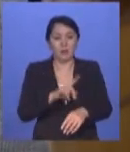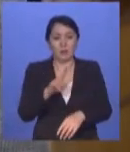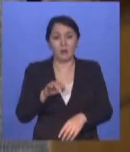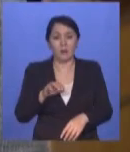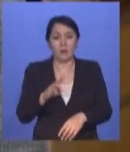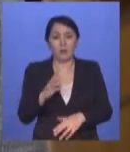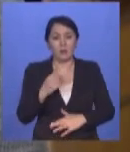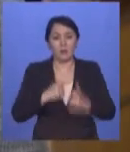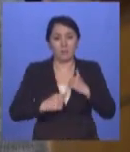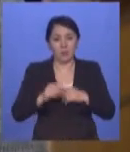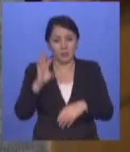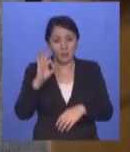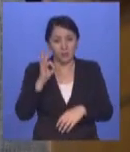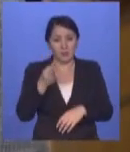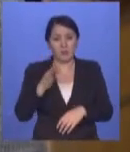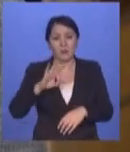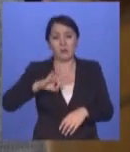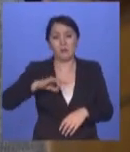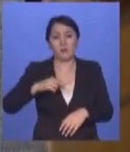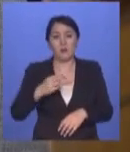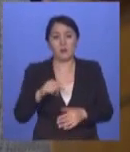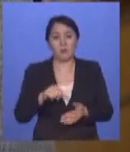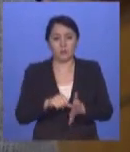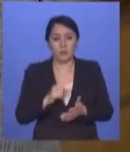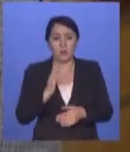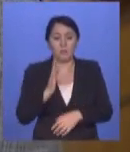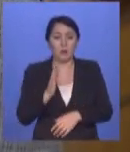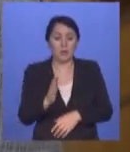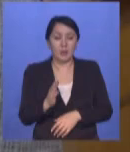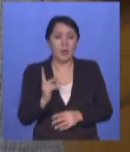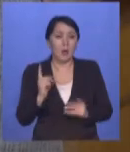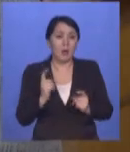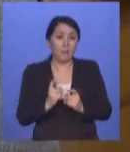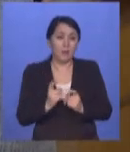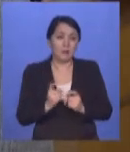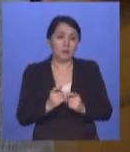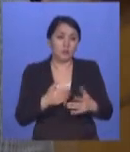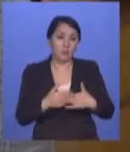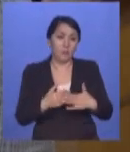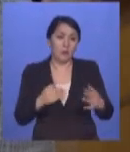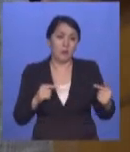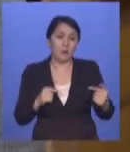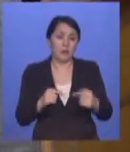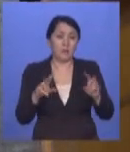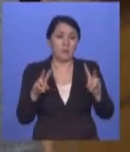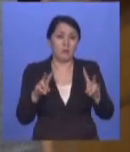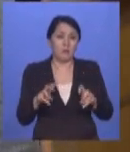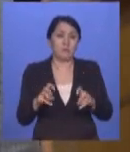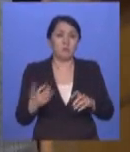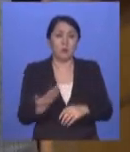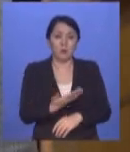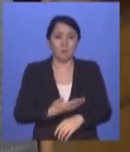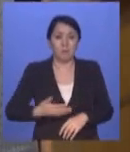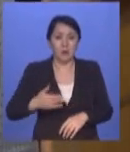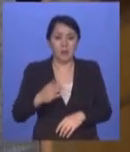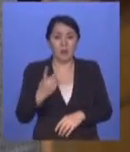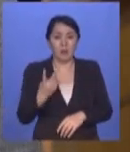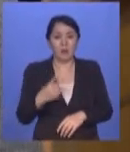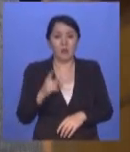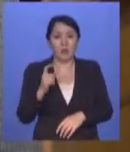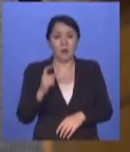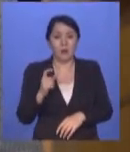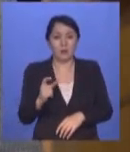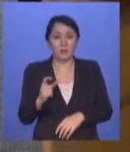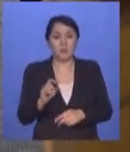орынбасарлары, педагог-психологтар, әлеуметтік педагогтар қатысып жатыр. Осы жанжалды жағдайлардың алдын алу тақырыбы аясында бізде биыл 20 адам